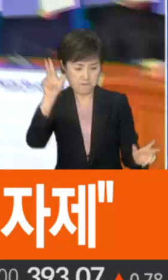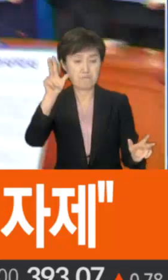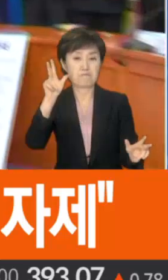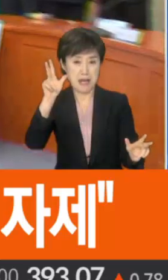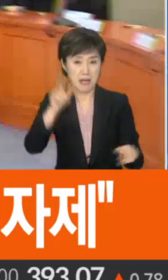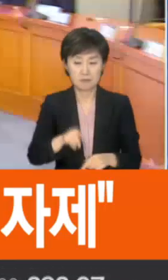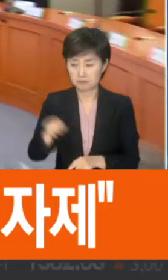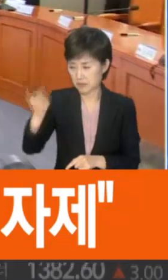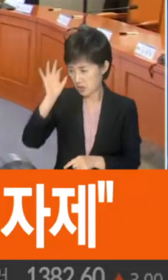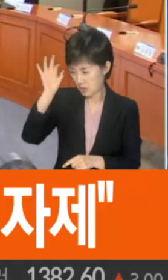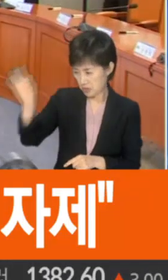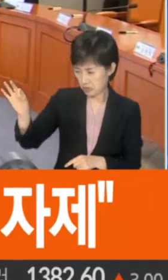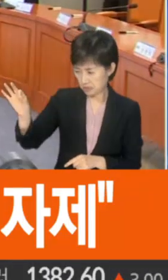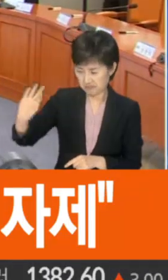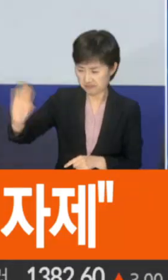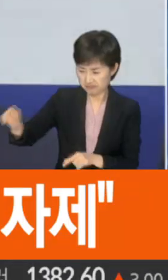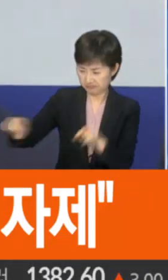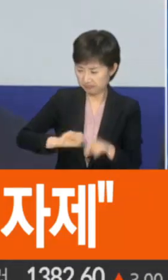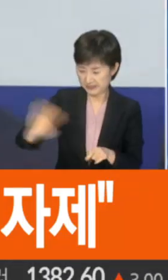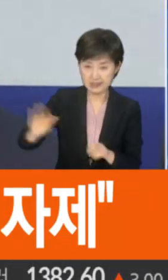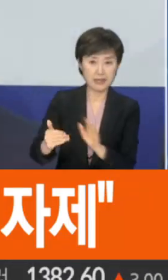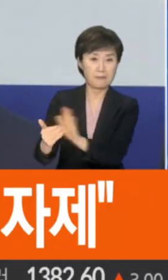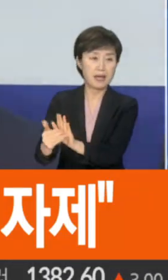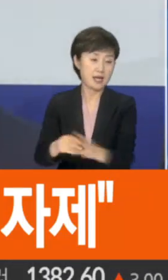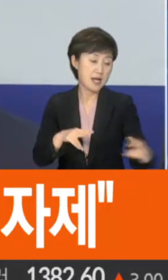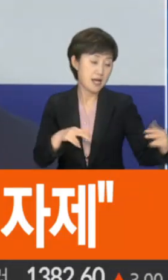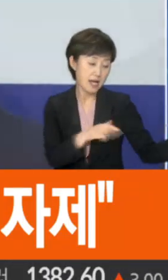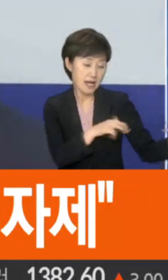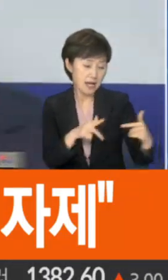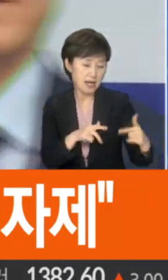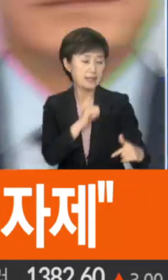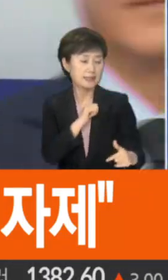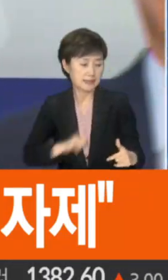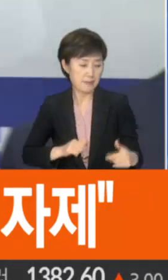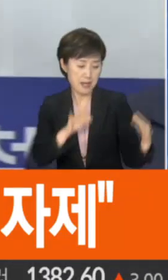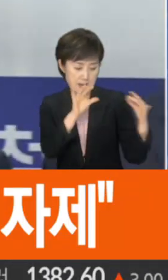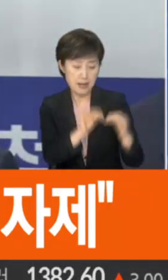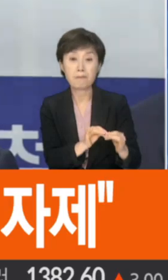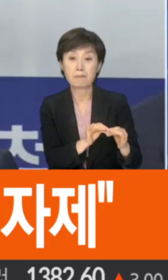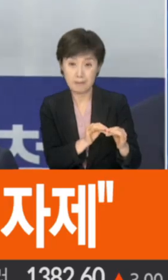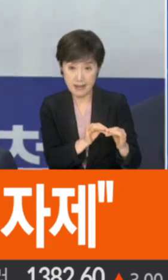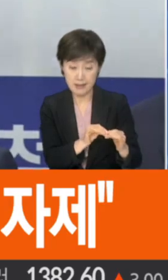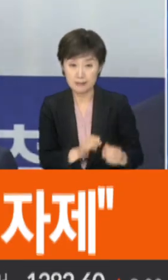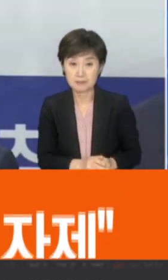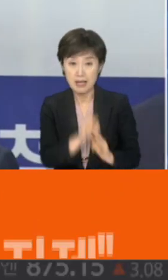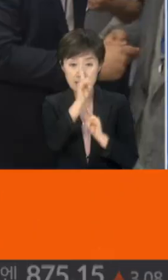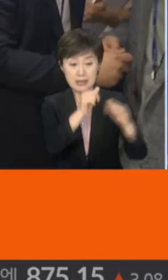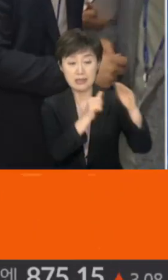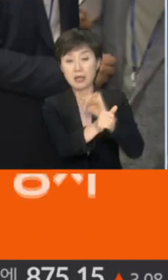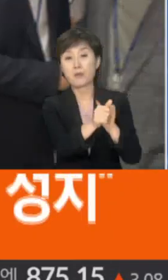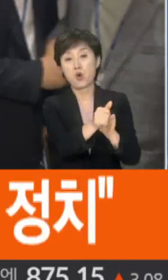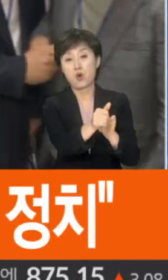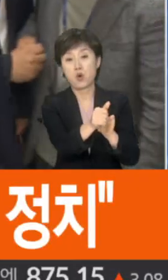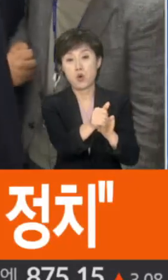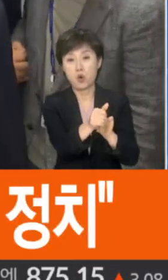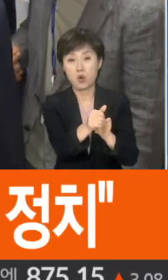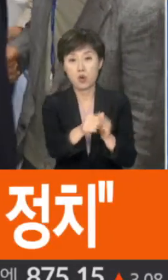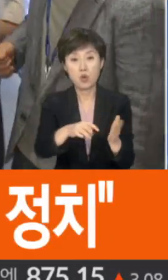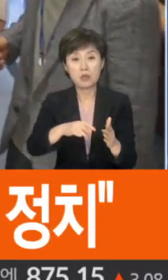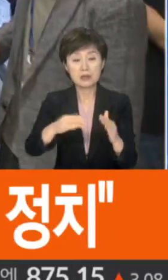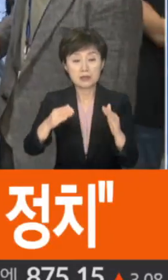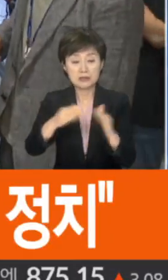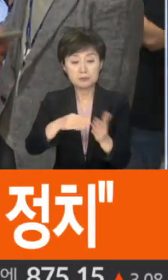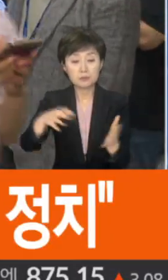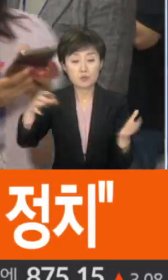국민의힘을 반면교사 삼자며 지나친 비방전은 자제하기로 뜻을 모았습니다. 당에선 이재명 후보가 띄운 종부세